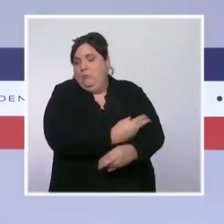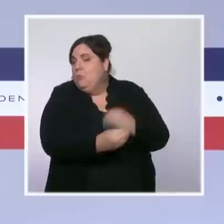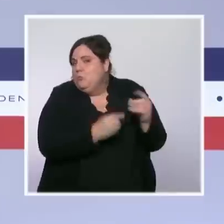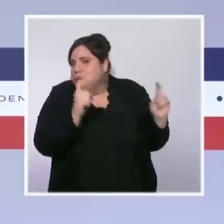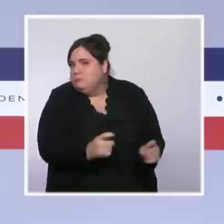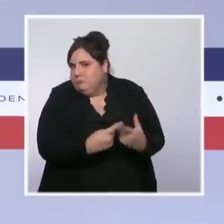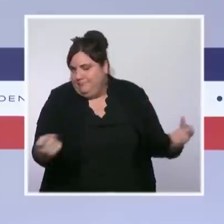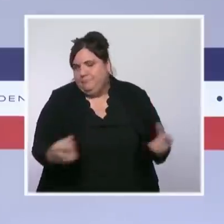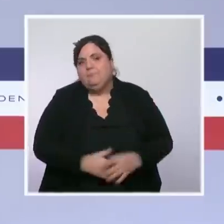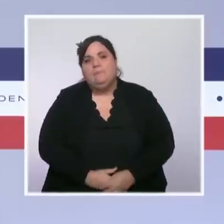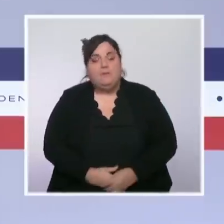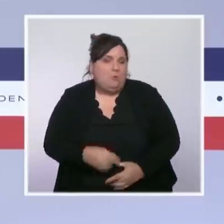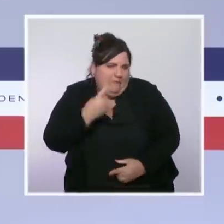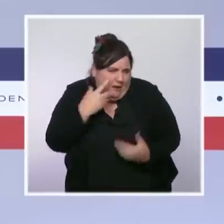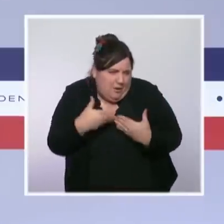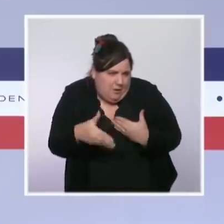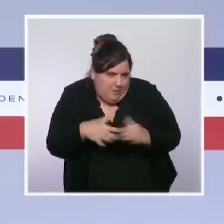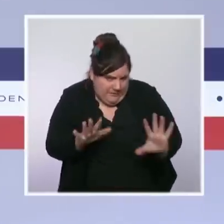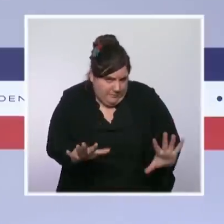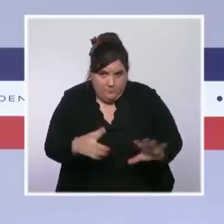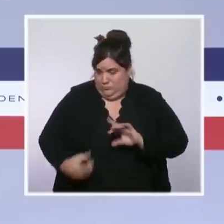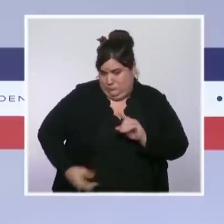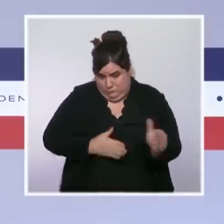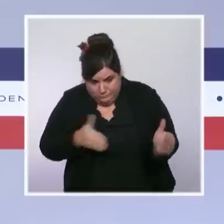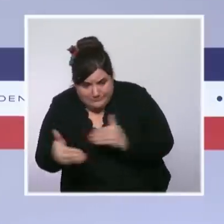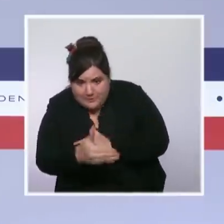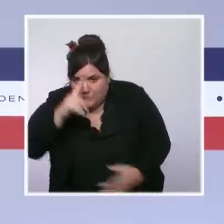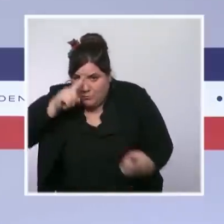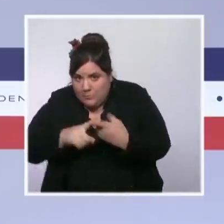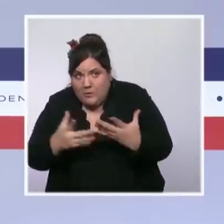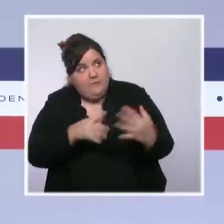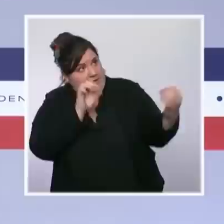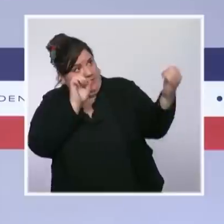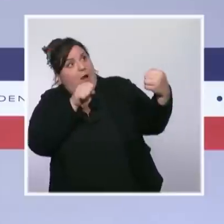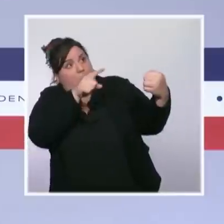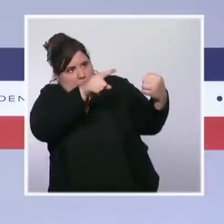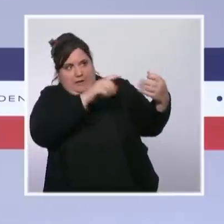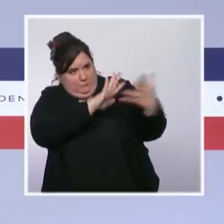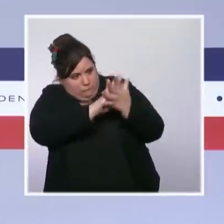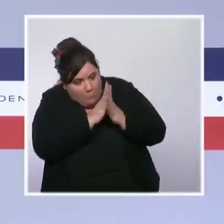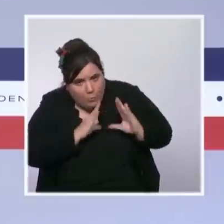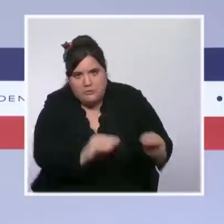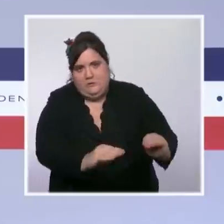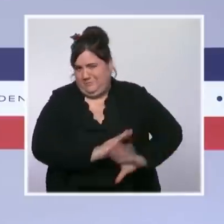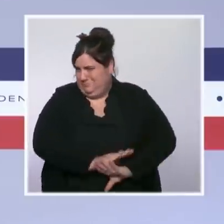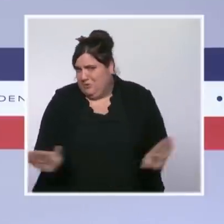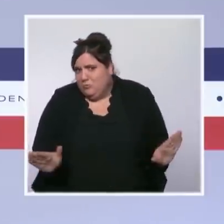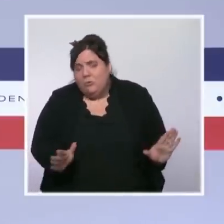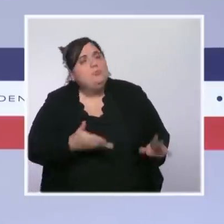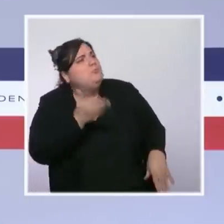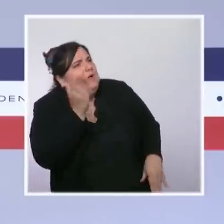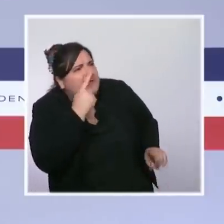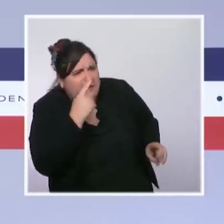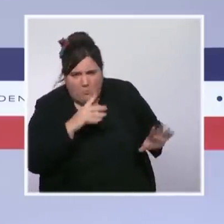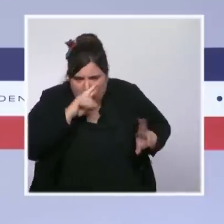souhaite, c'est tout simplement que l'accord qui a été conclu puisse être respecté. C'est ça le cœur de notre mobilisation depuis le début. Quand on signe un accord, et ça a été le cas